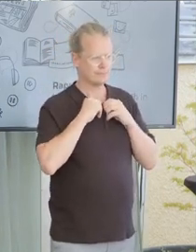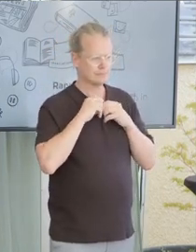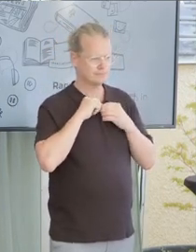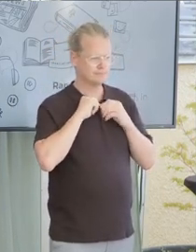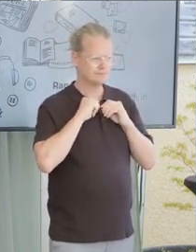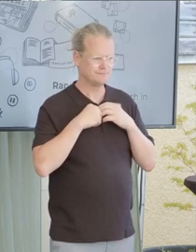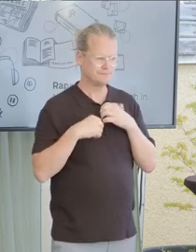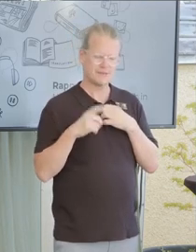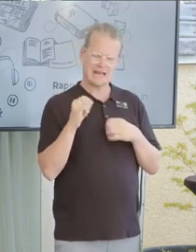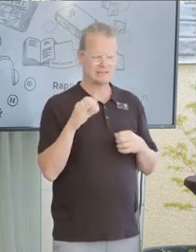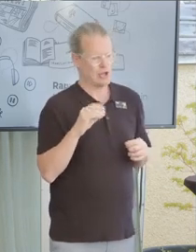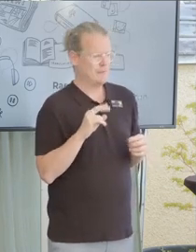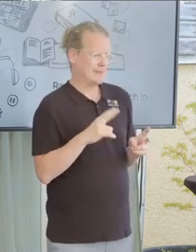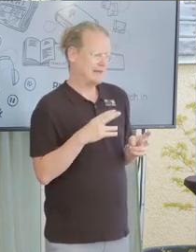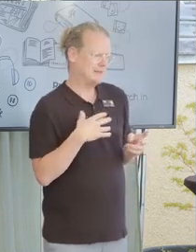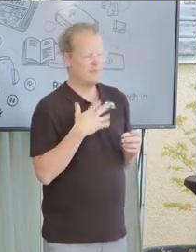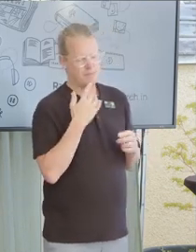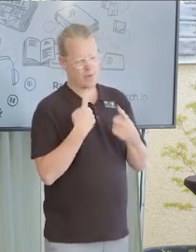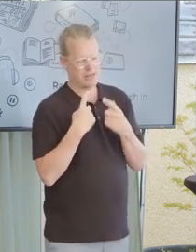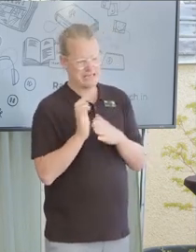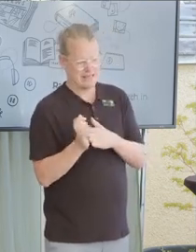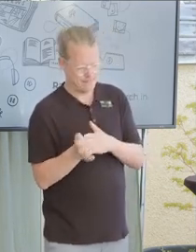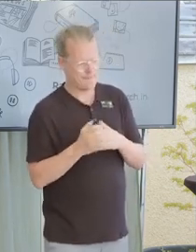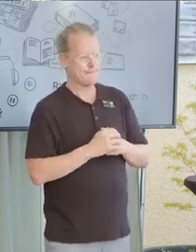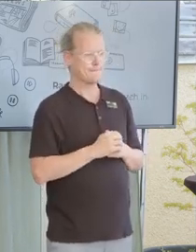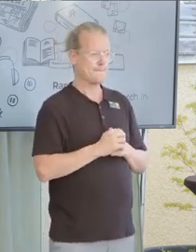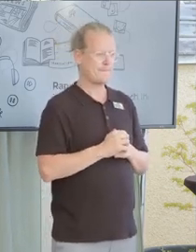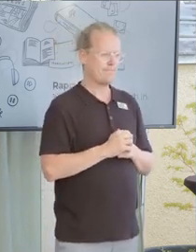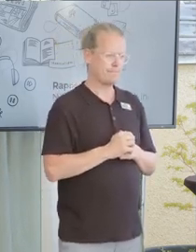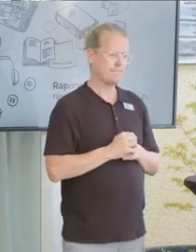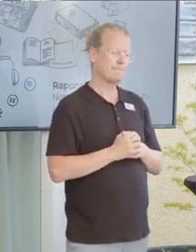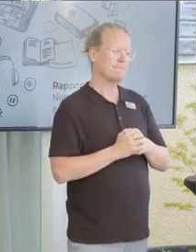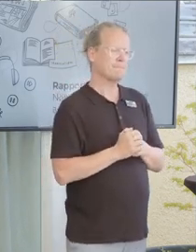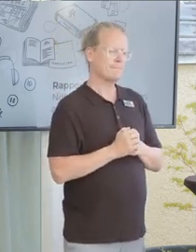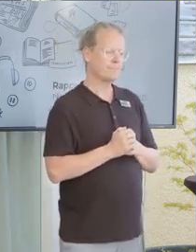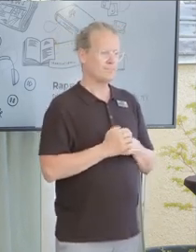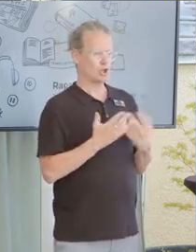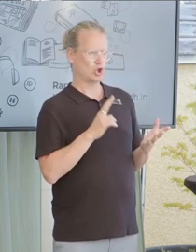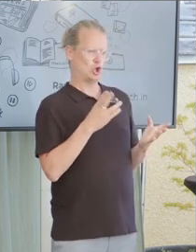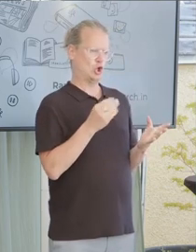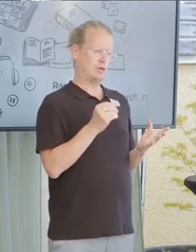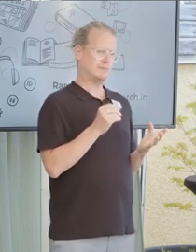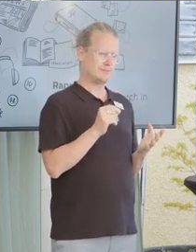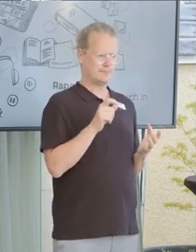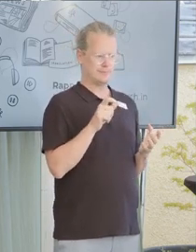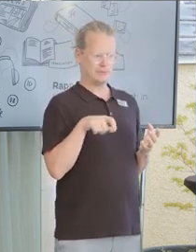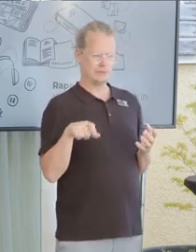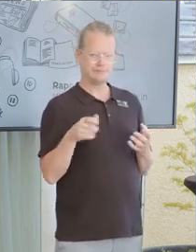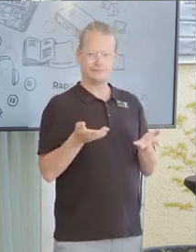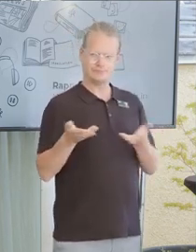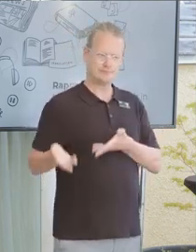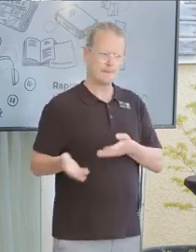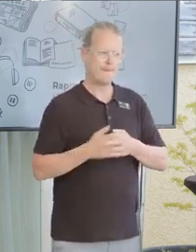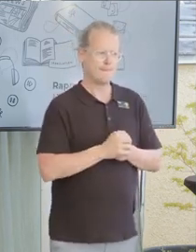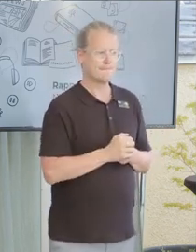tillbaks om en stund när vi ska ha en liten diskussion. Men vi är också ett fan av att prata med dem det berör, inte bara